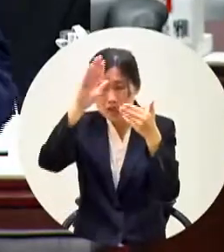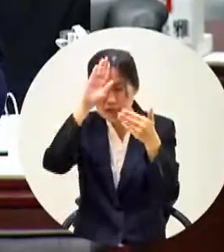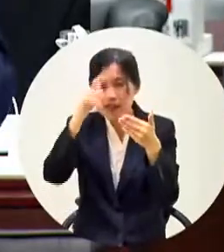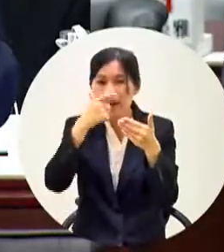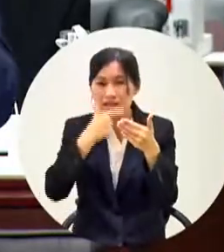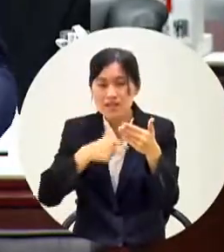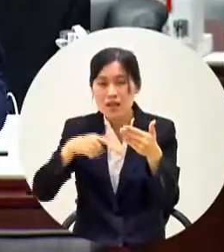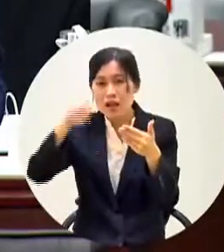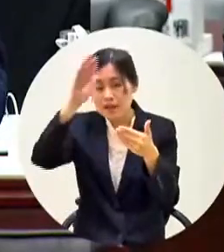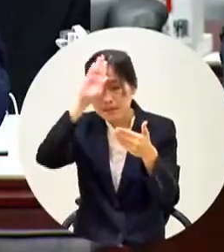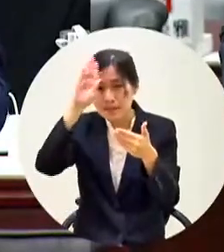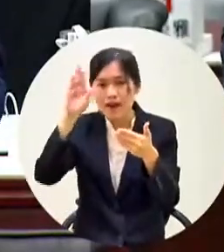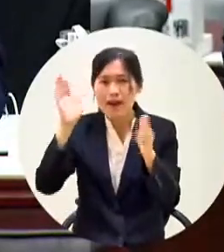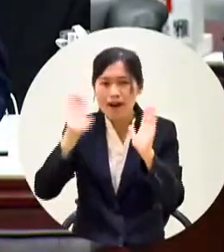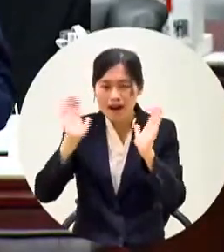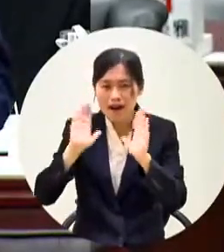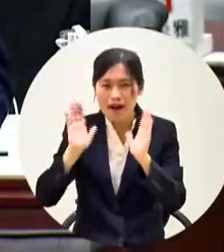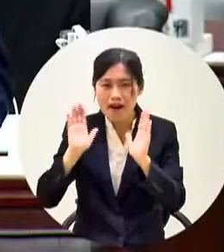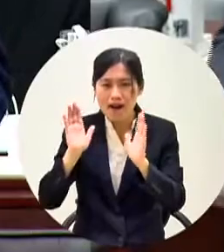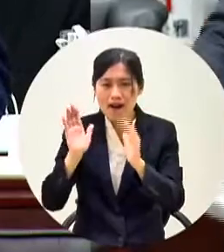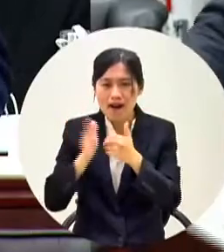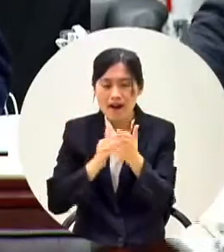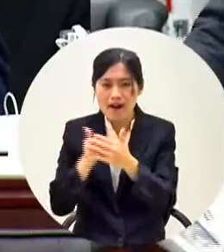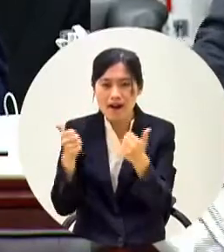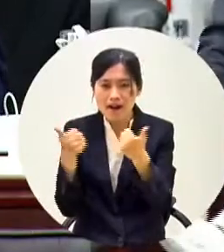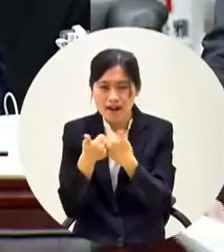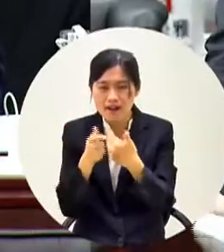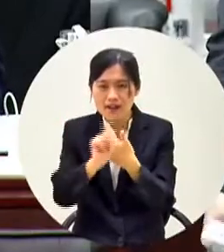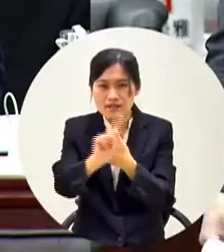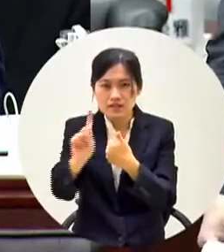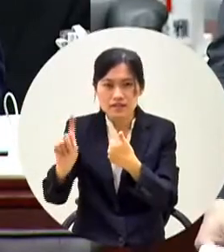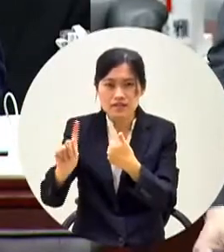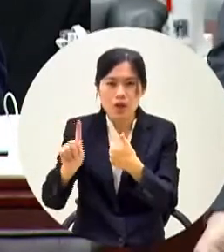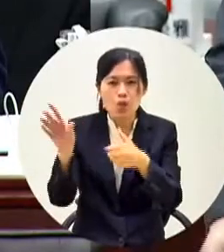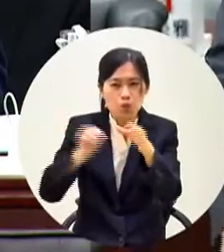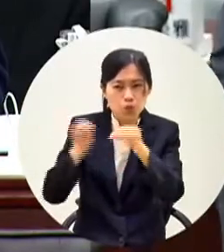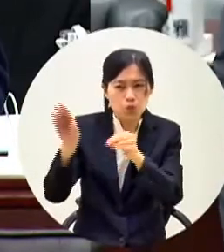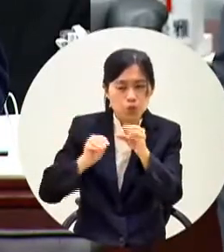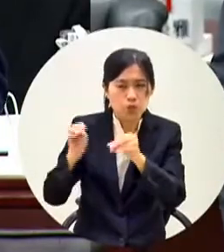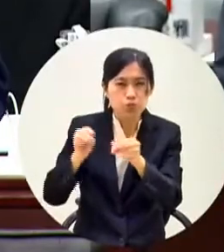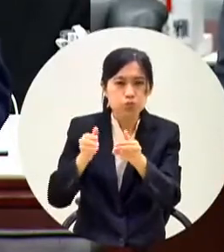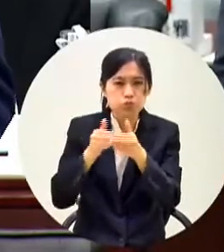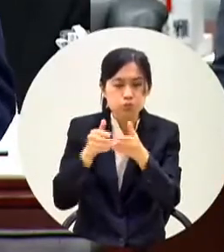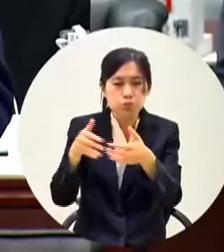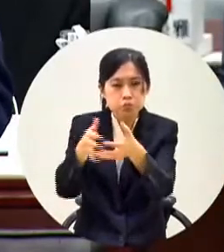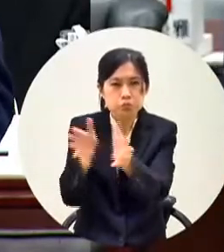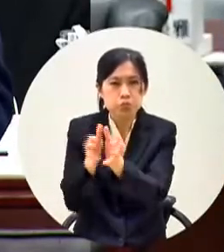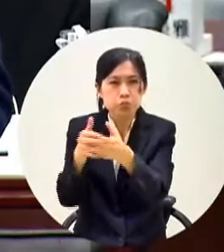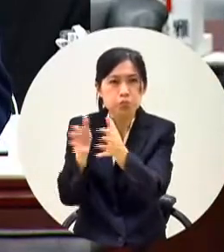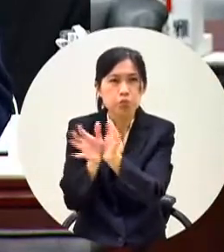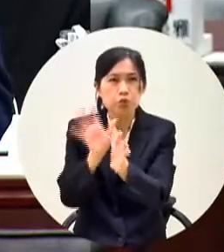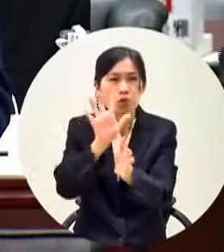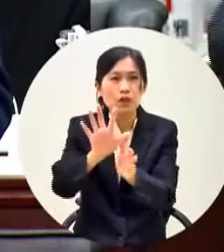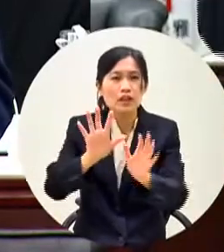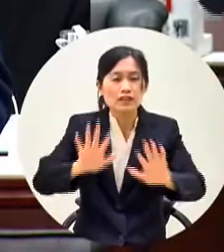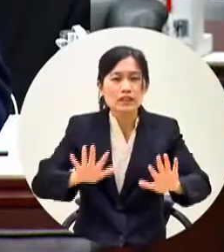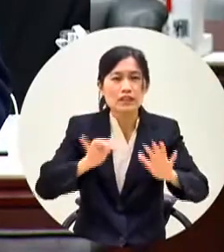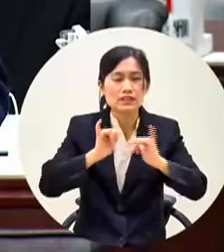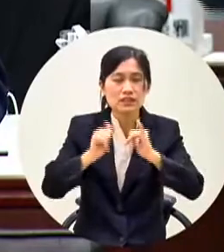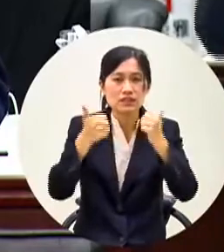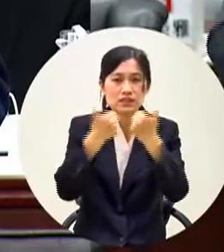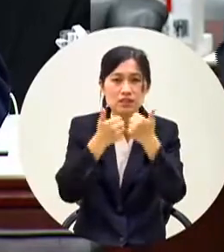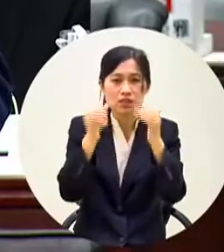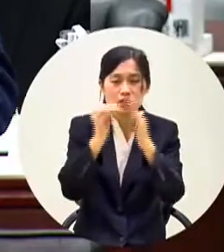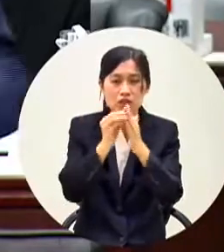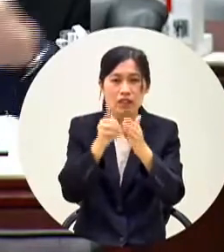些需要拿到资源的这些协会或者是团体啊。我们现在社会局的这个